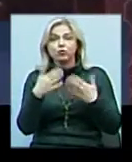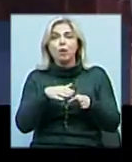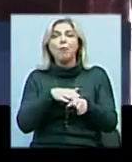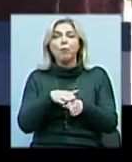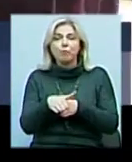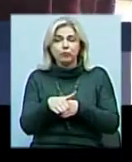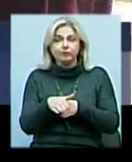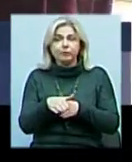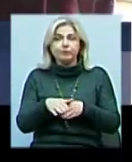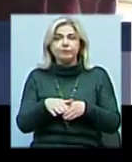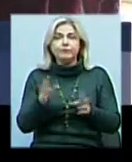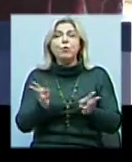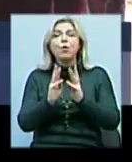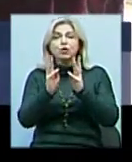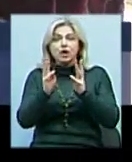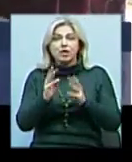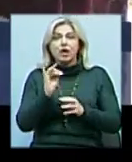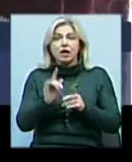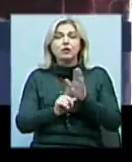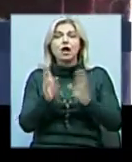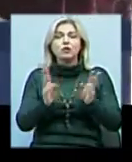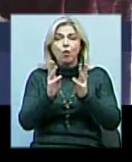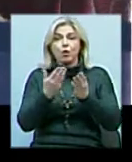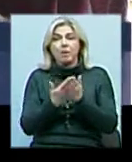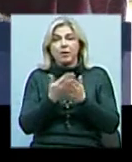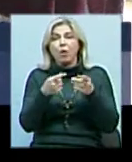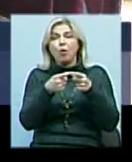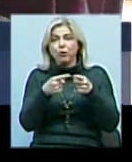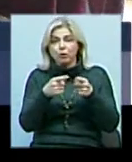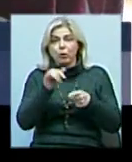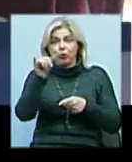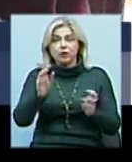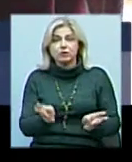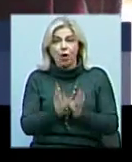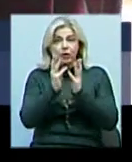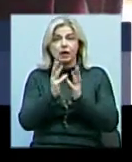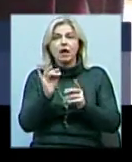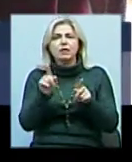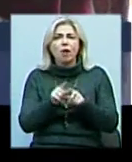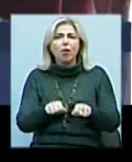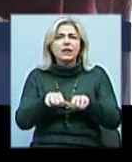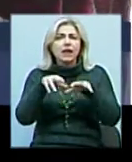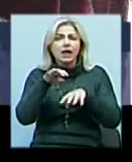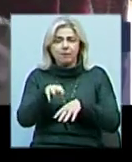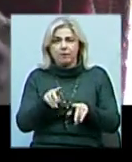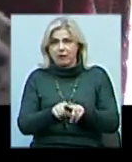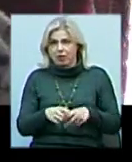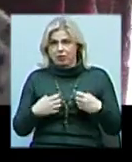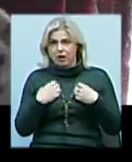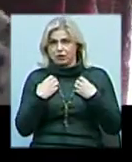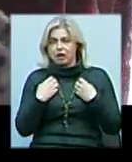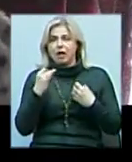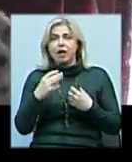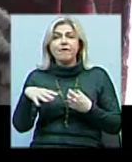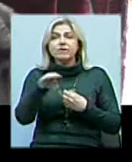Я виходжу вже повно пожежних. Ну і почало горіти десь, в кутку там у них загорілося. Такий дим був, такий страшний. То вся